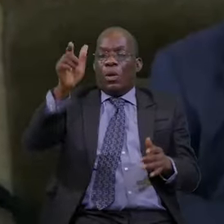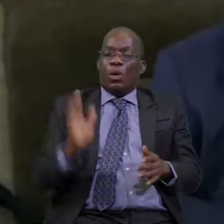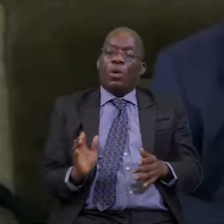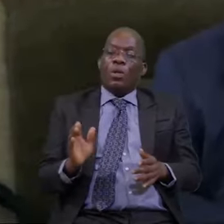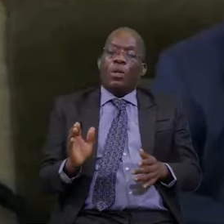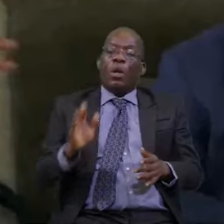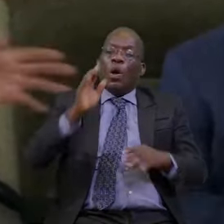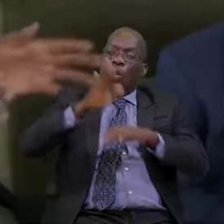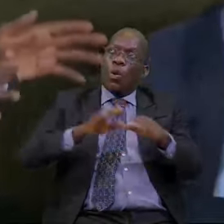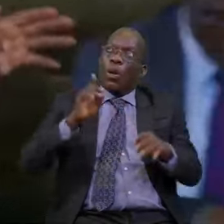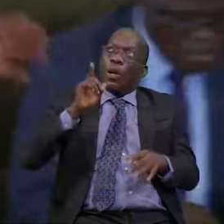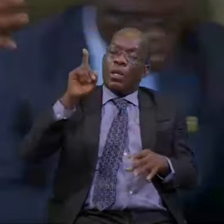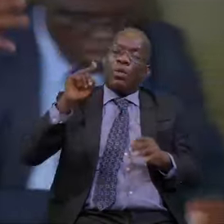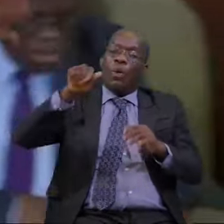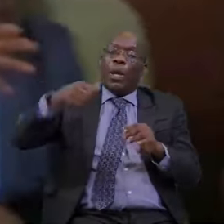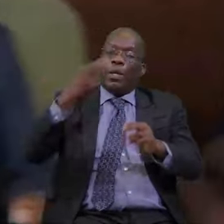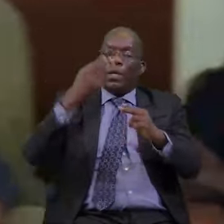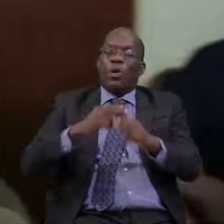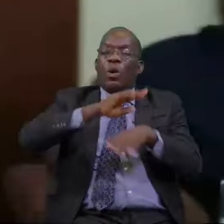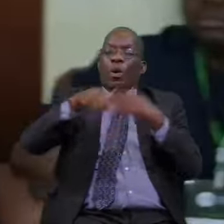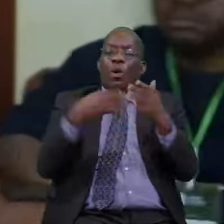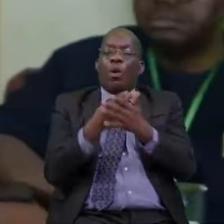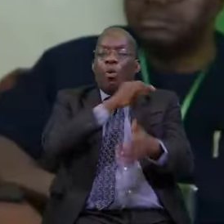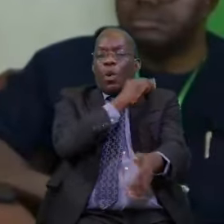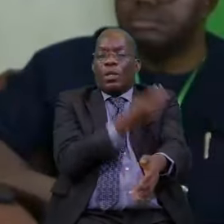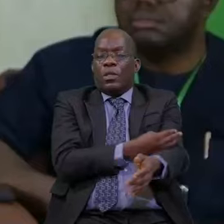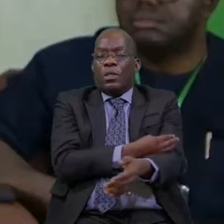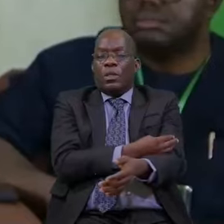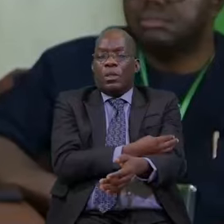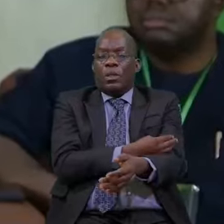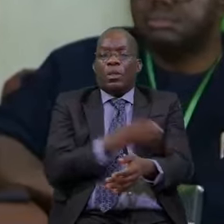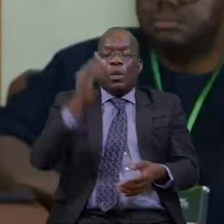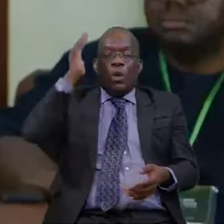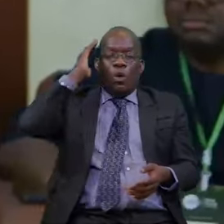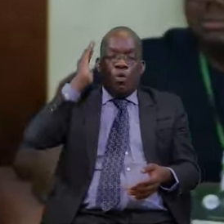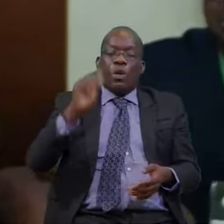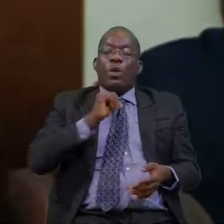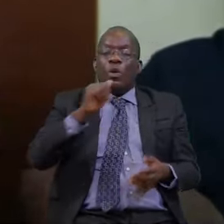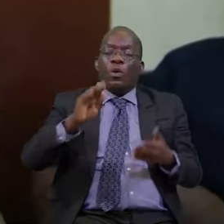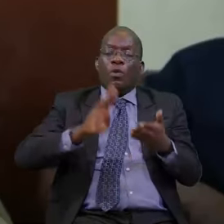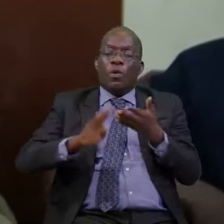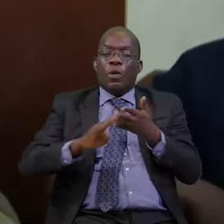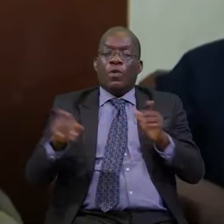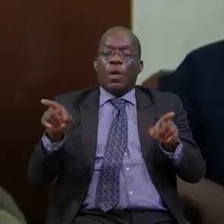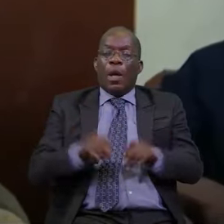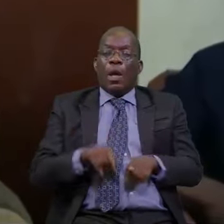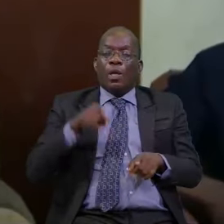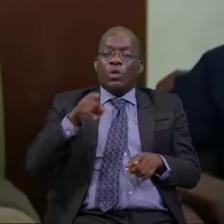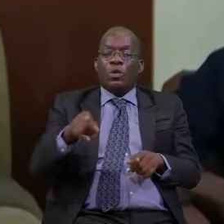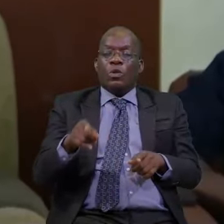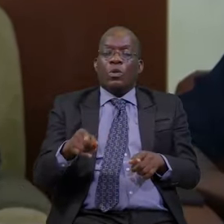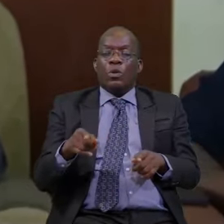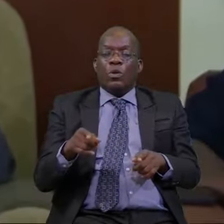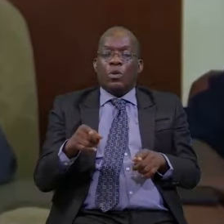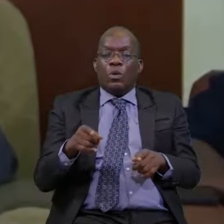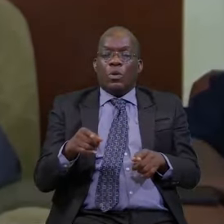l'appelez, Dieu, appelez-le le Dieu Tout-Puissant, alors que lui aussi des péchés qu'il ne va pas vous